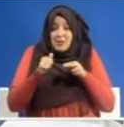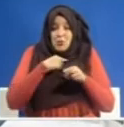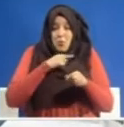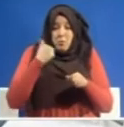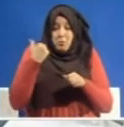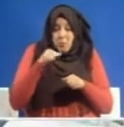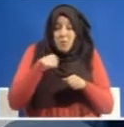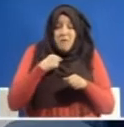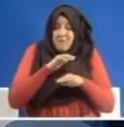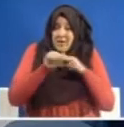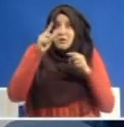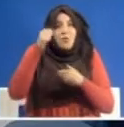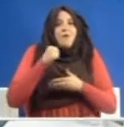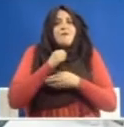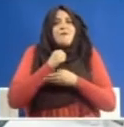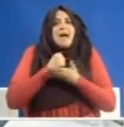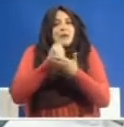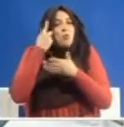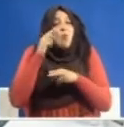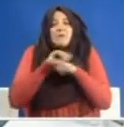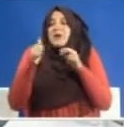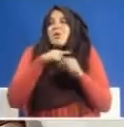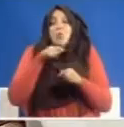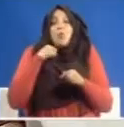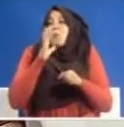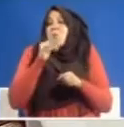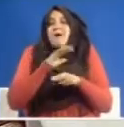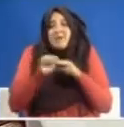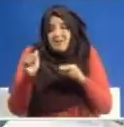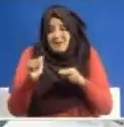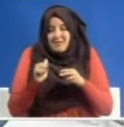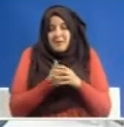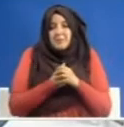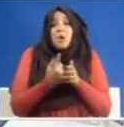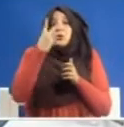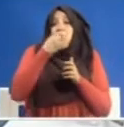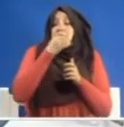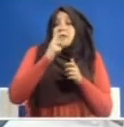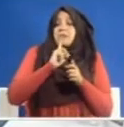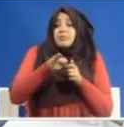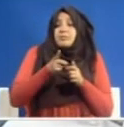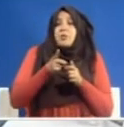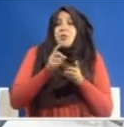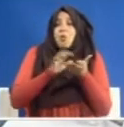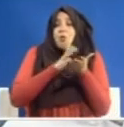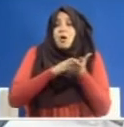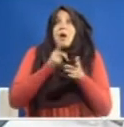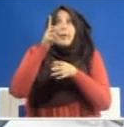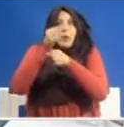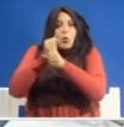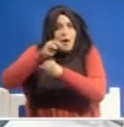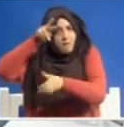بأننا ضعفاء، ألا يعلم من خلق وهو اللطيف الخبير؟ هو الذي أمرنا بقوله اتقوا الله حق